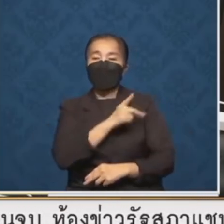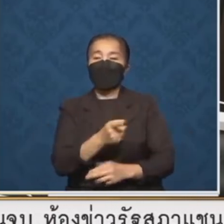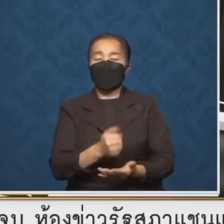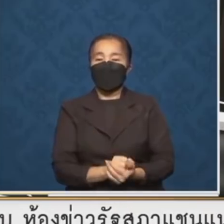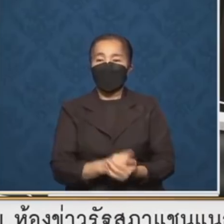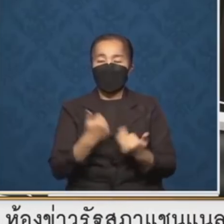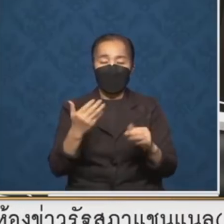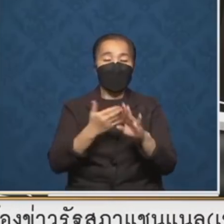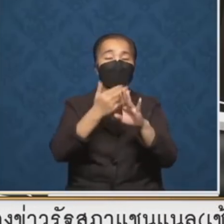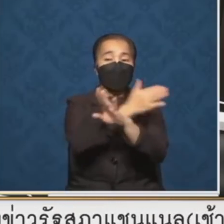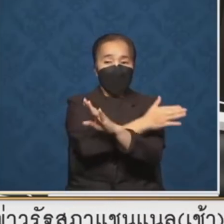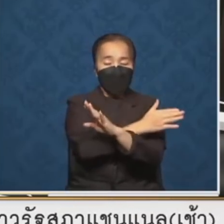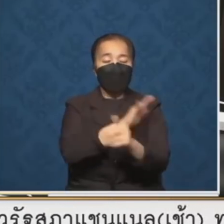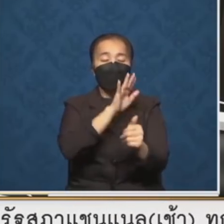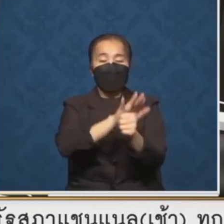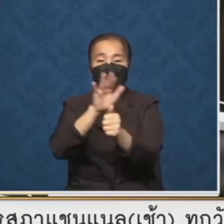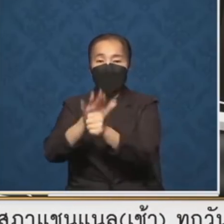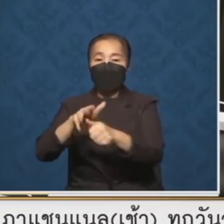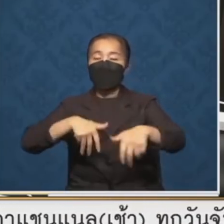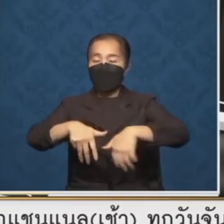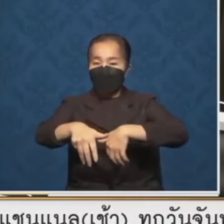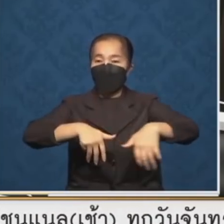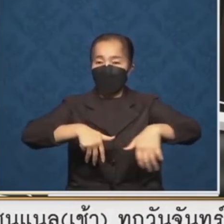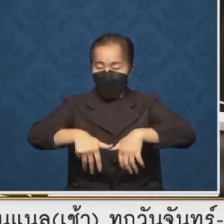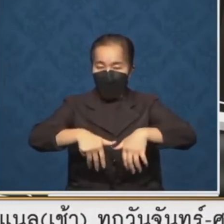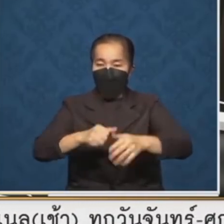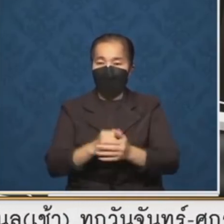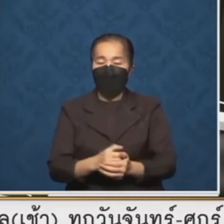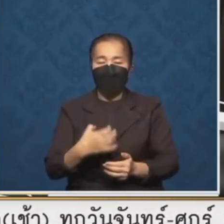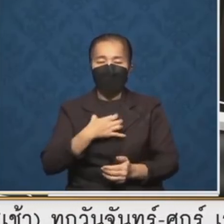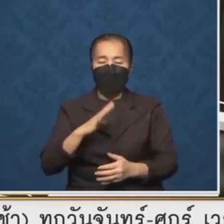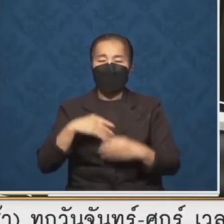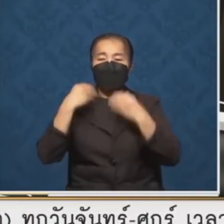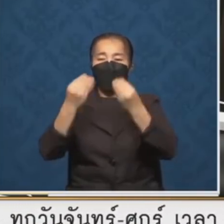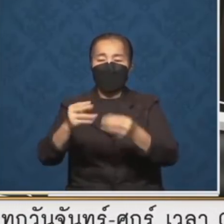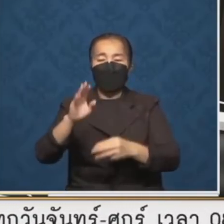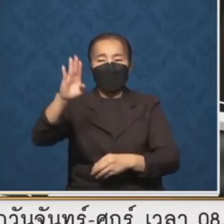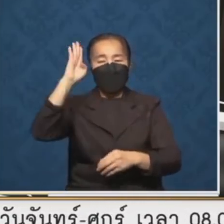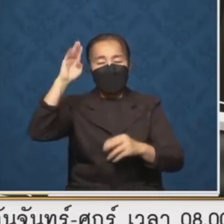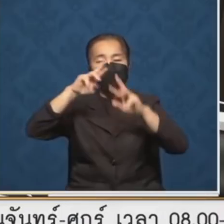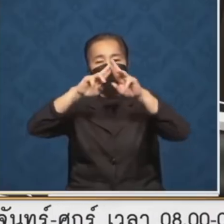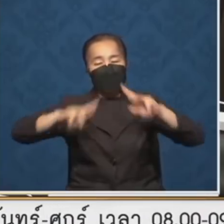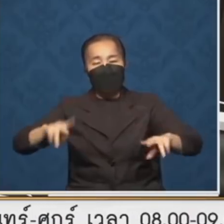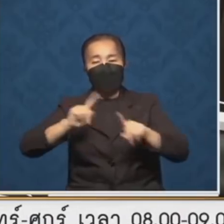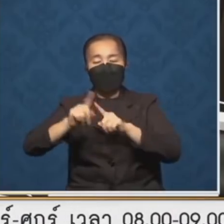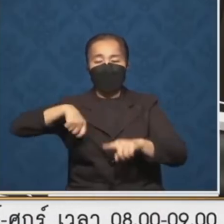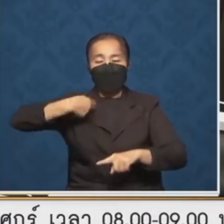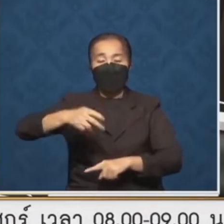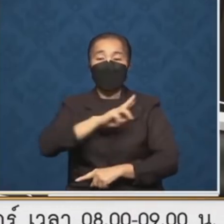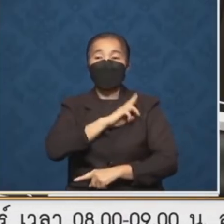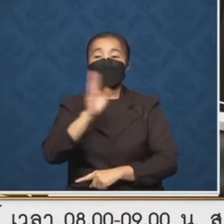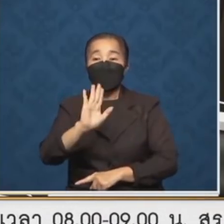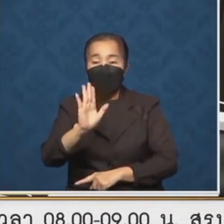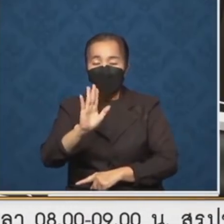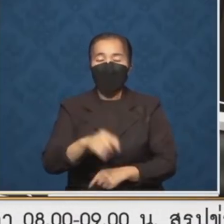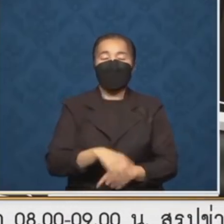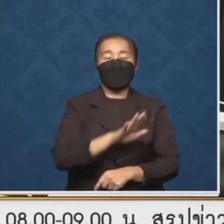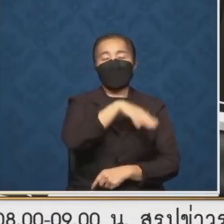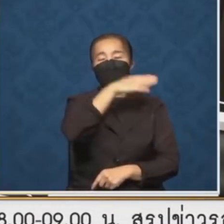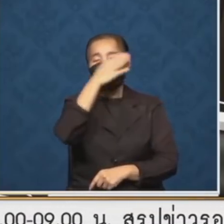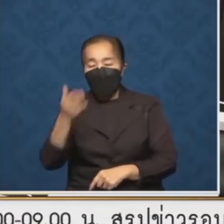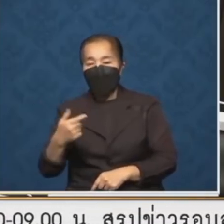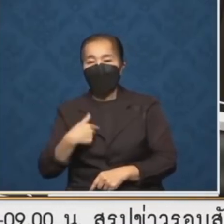องผู้บริโภคคุ้มครองประชาชนไม่อยากเพิ่มภาระให้ผู้ประกอบการครับแต่ตอนจะมาเพิ่มอำนาจตัวเ